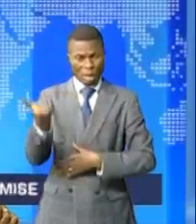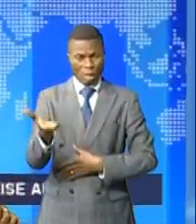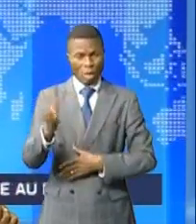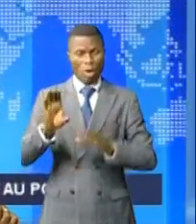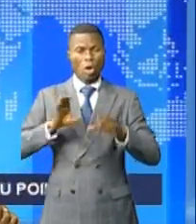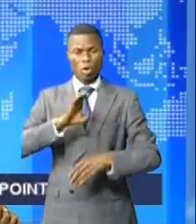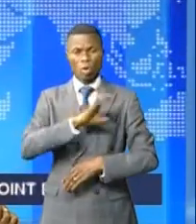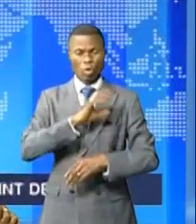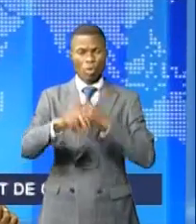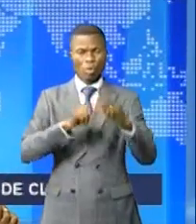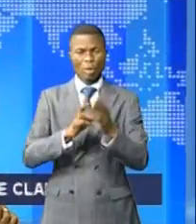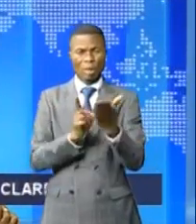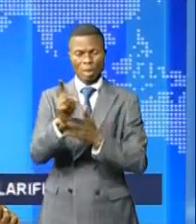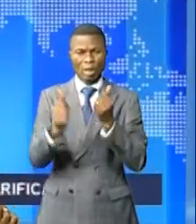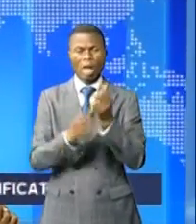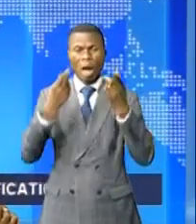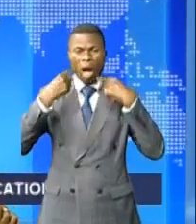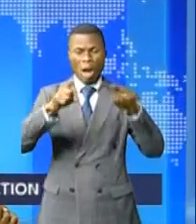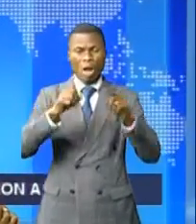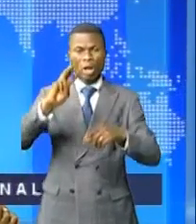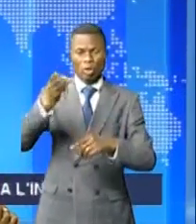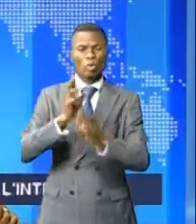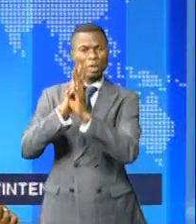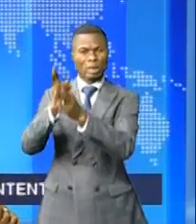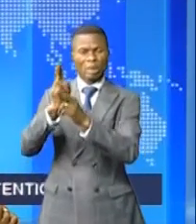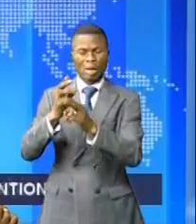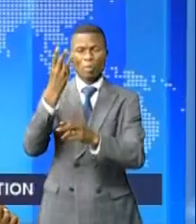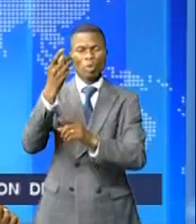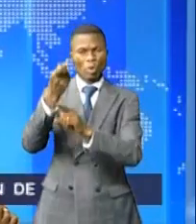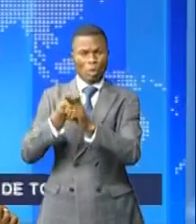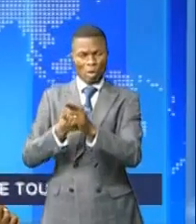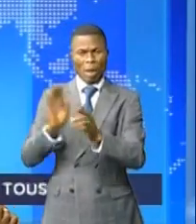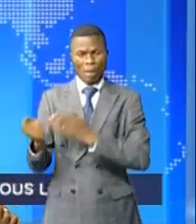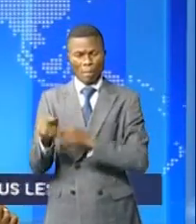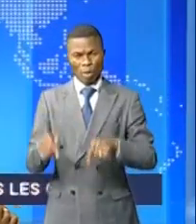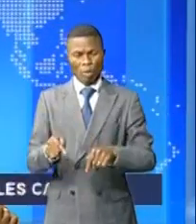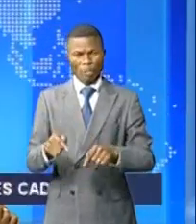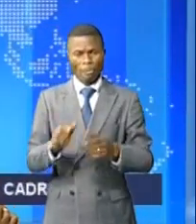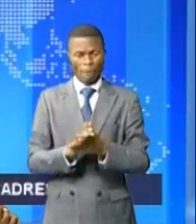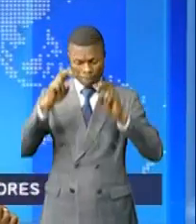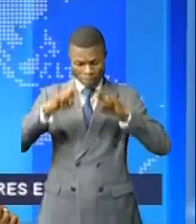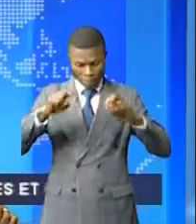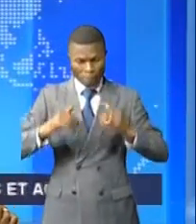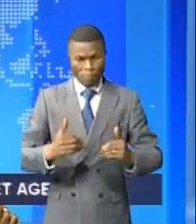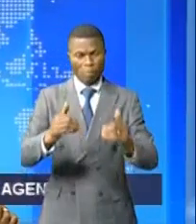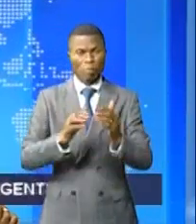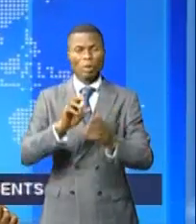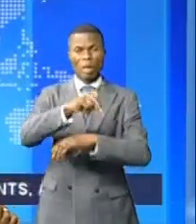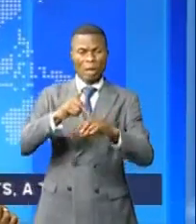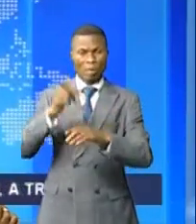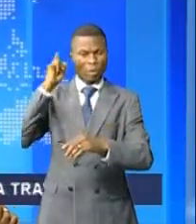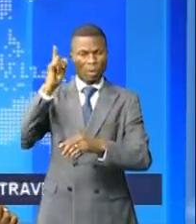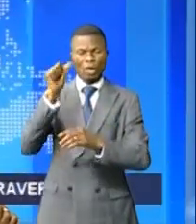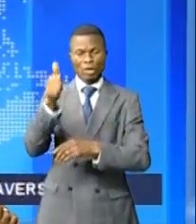Commission nationale de droits de l'homme a publié son troisième rapport trimestriel ce matin. L'enquête a concerné la période allant